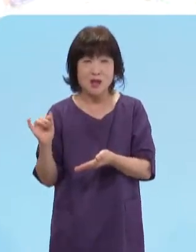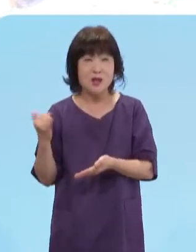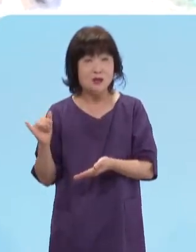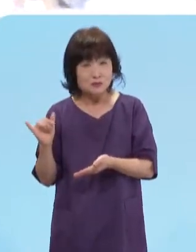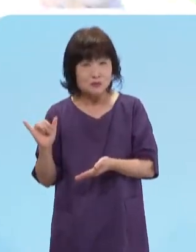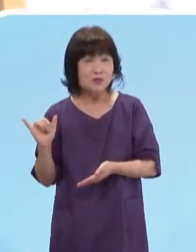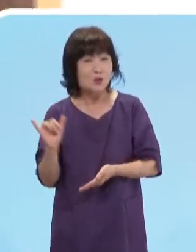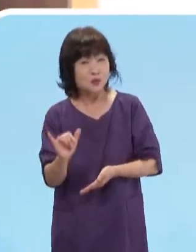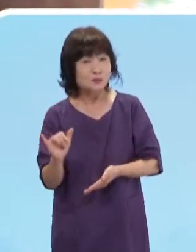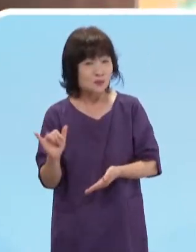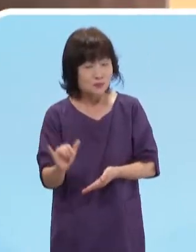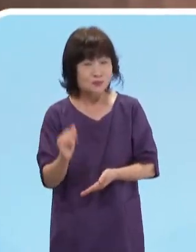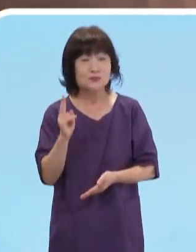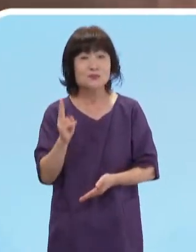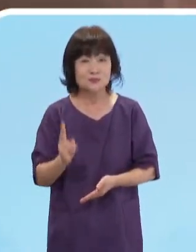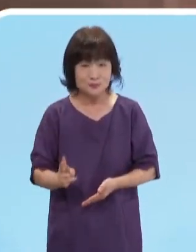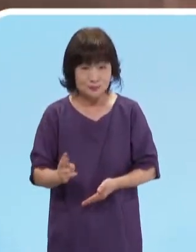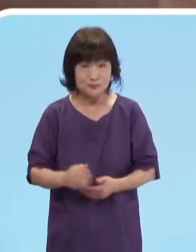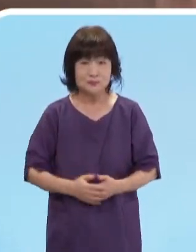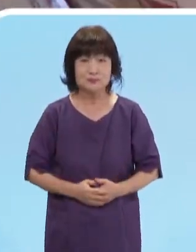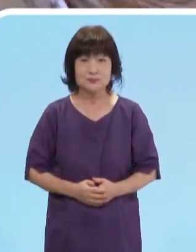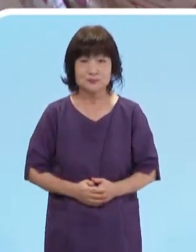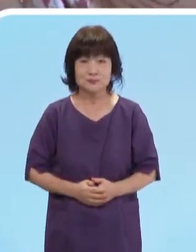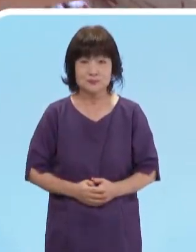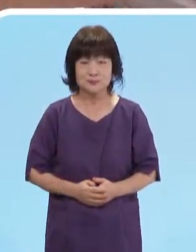ェを利用しているのだそうです。